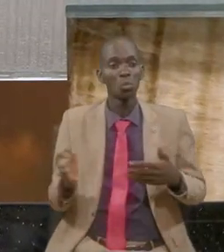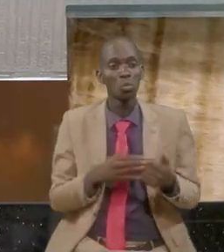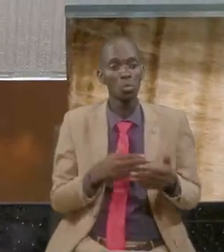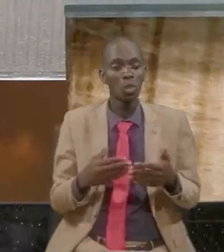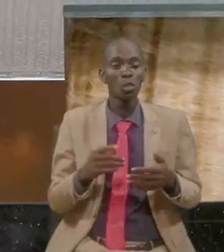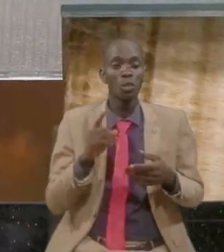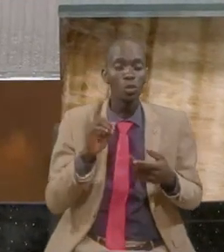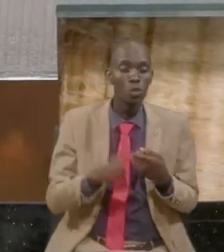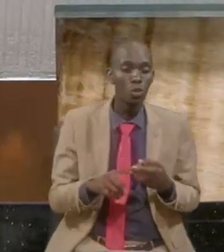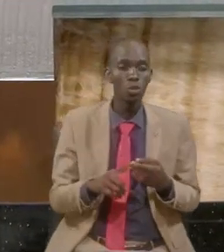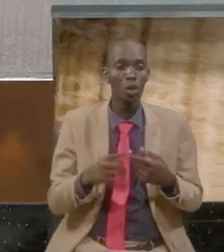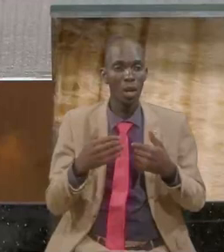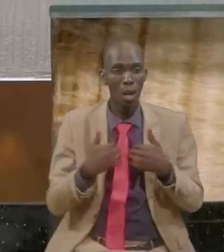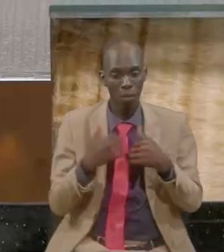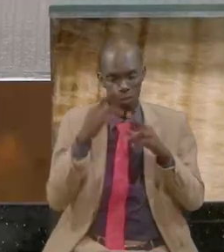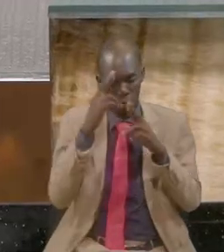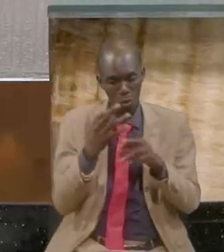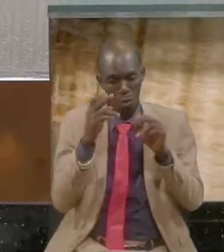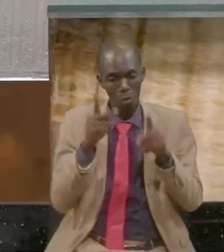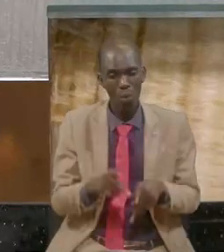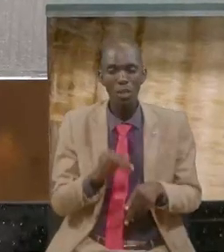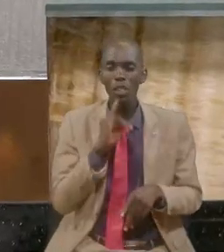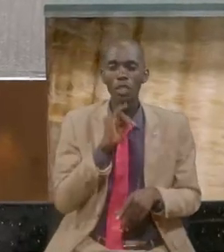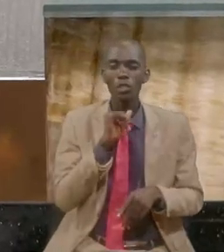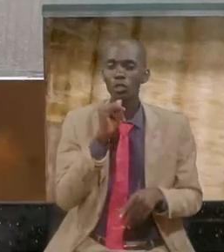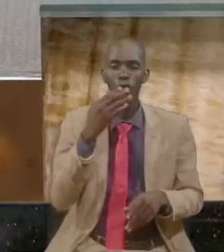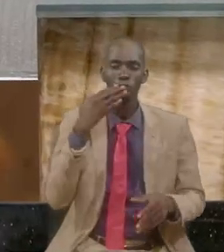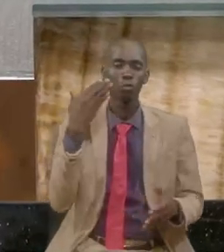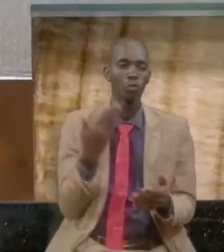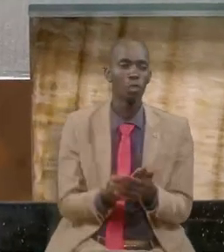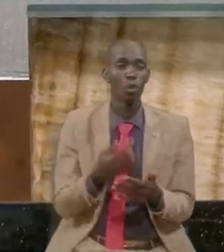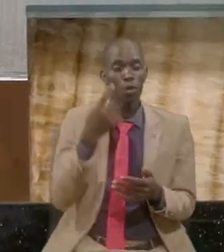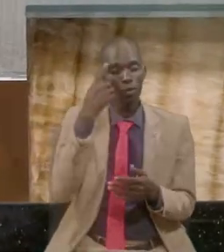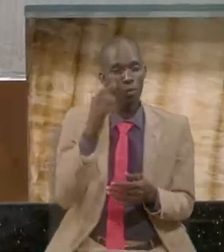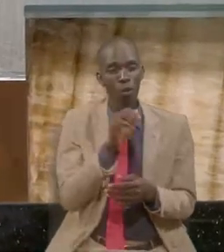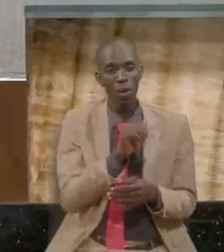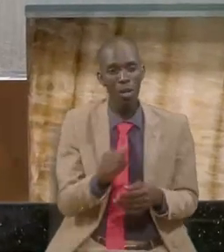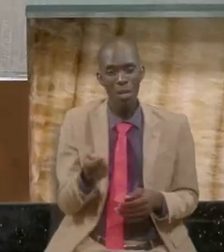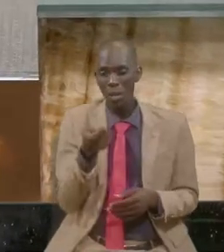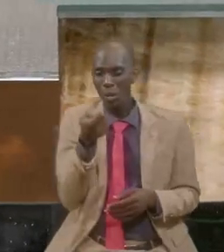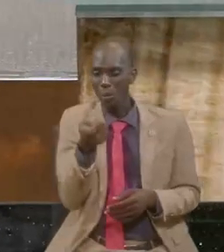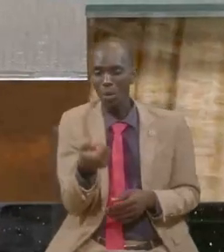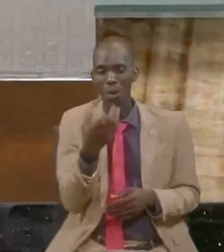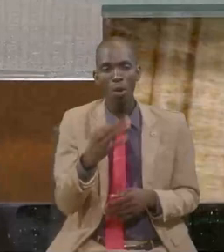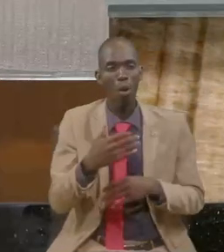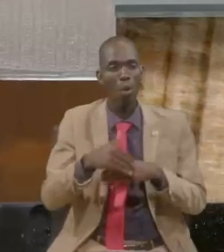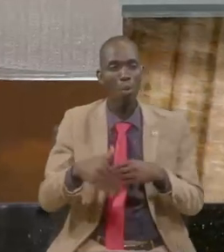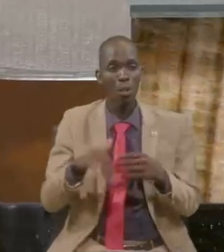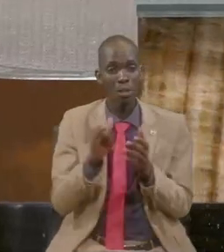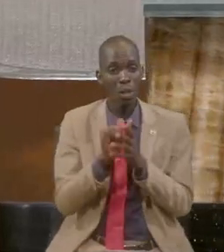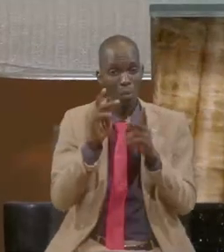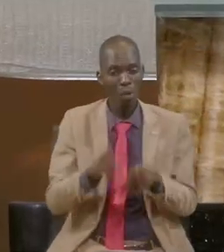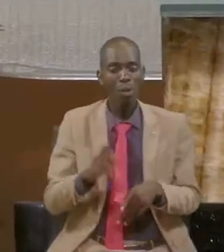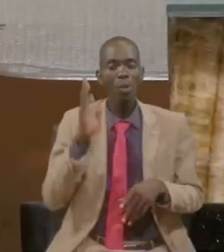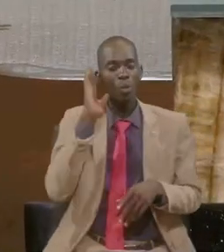il n'est pas bon d'avoir égard aux personnes. Et pour un morceau de pain, un homme se livre au